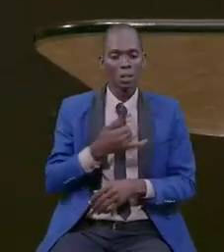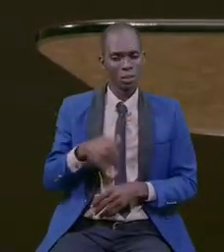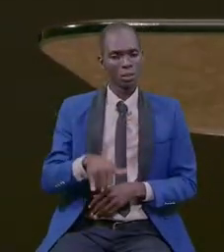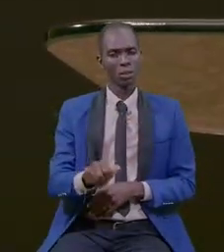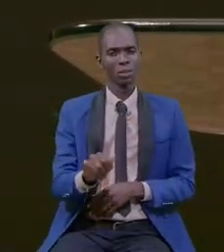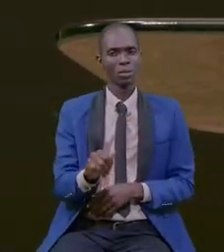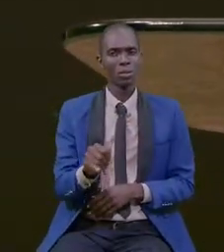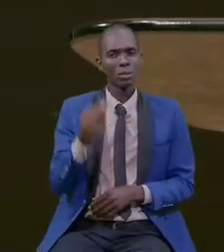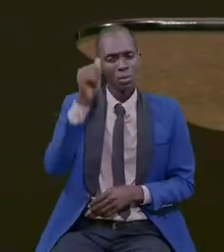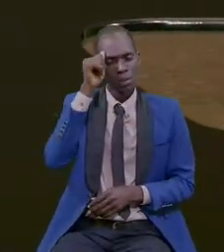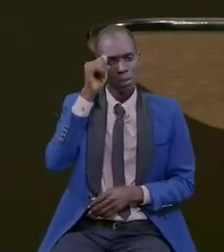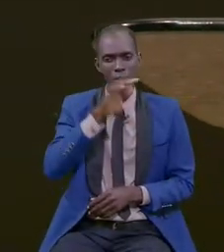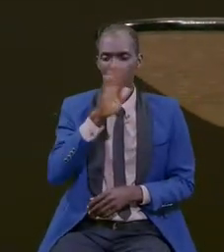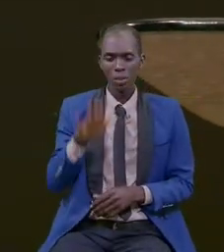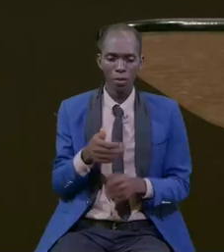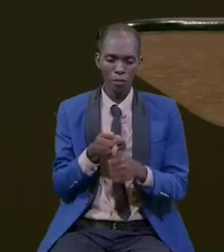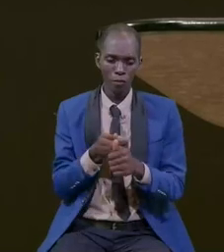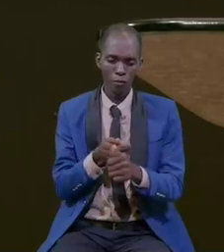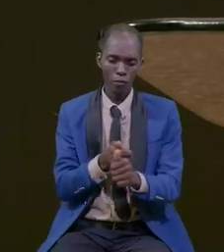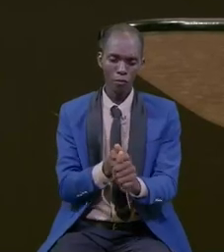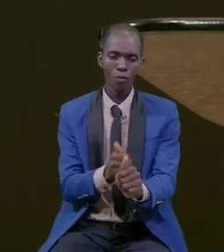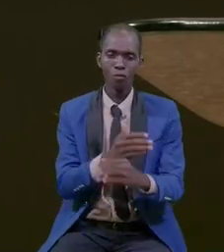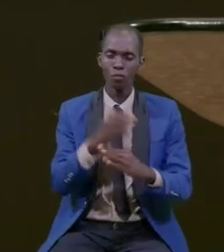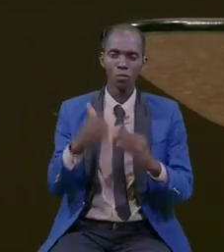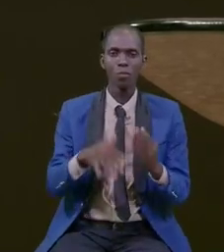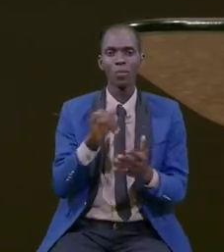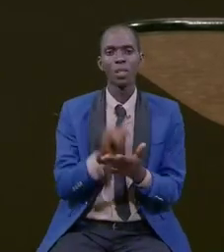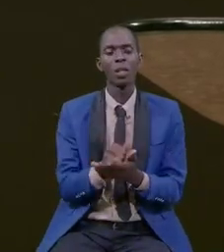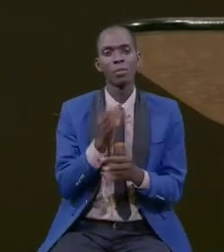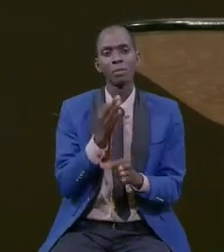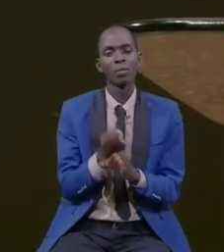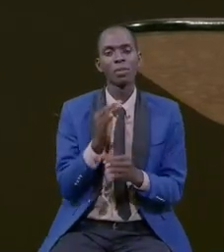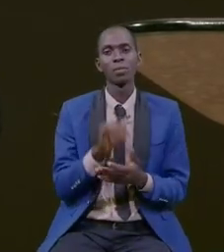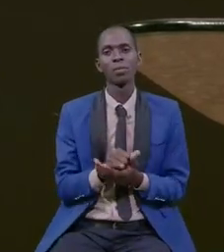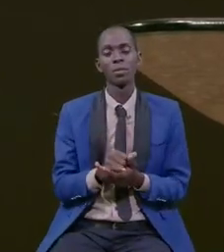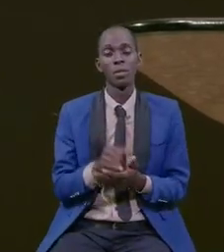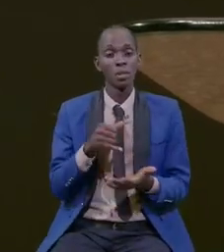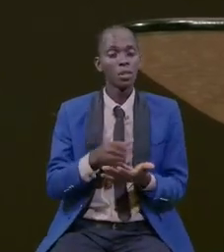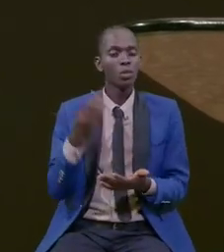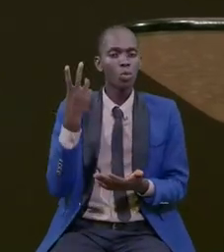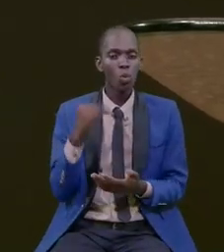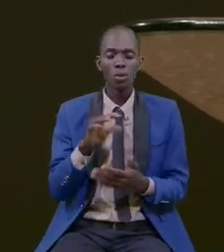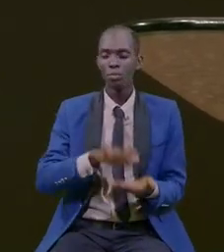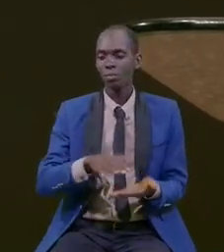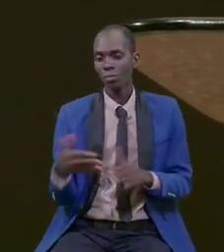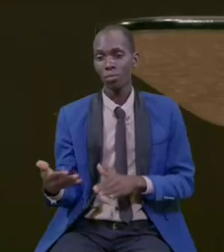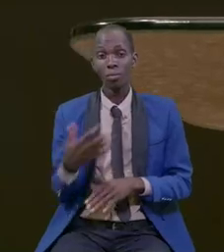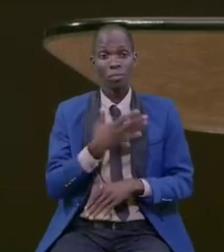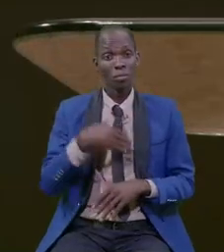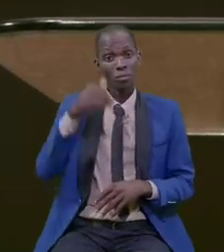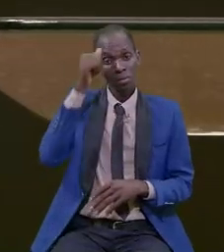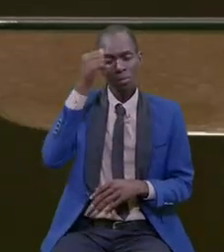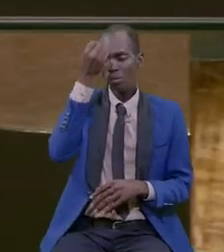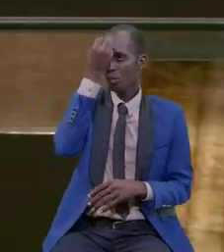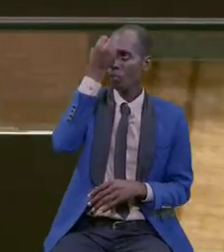n'a pas suivi cette foi jusqu'au bout la foi qu'il avait en Dieu cette foi était morte et il a désobéi